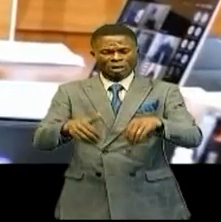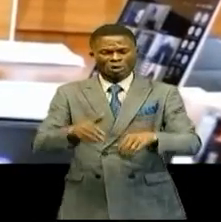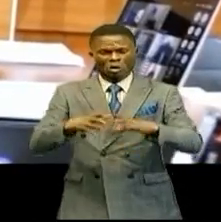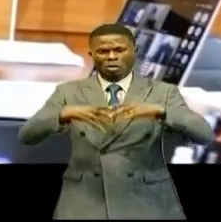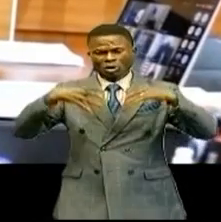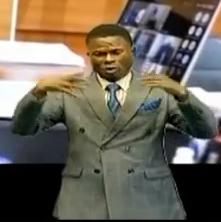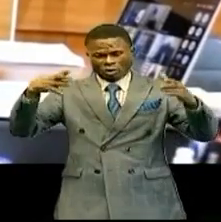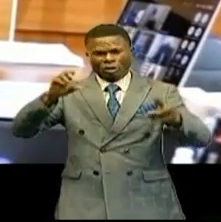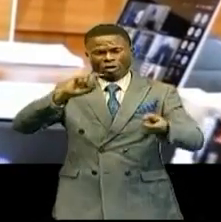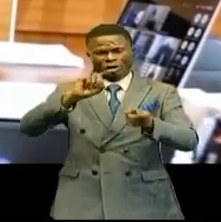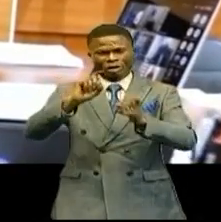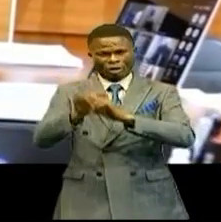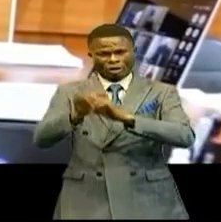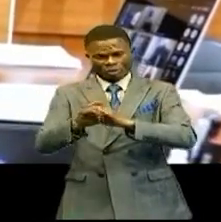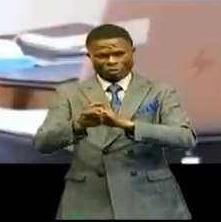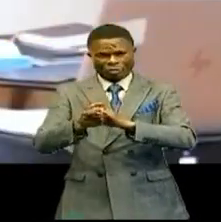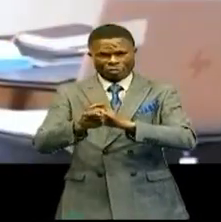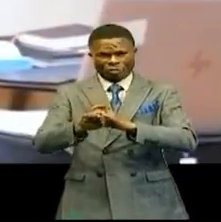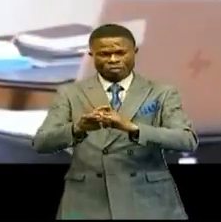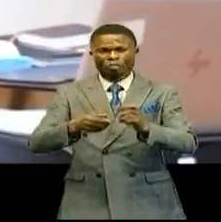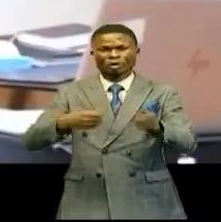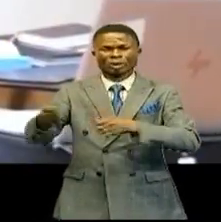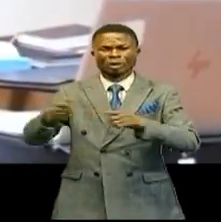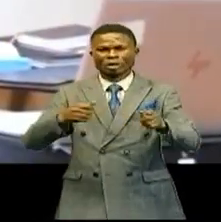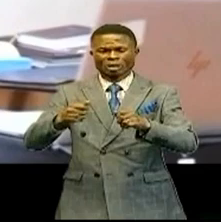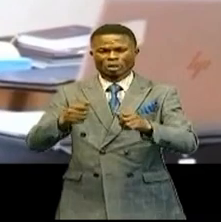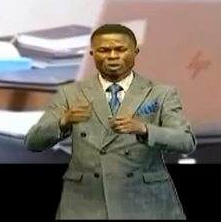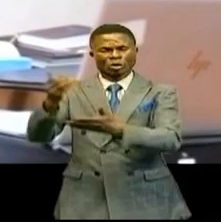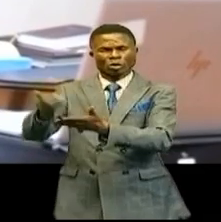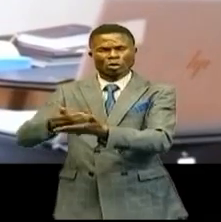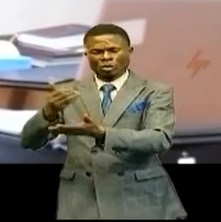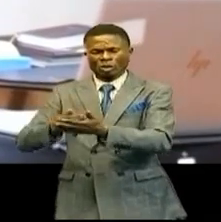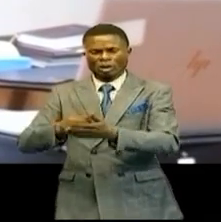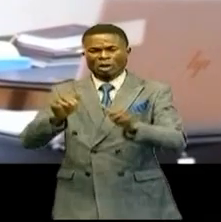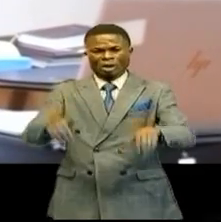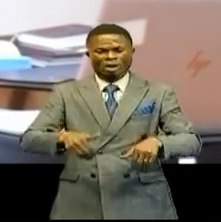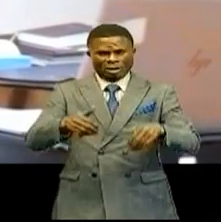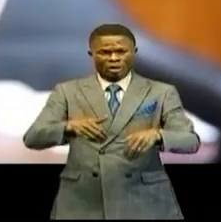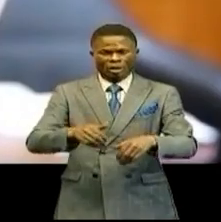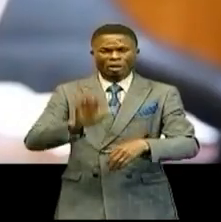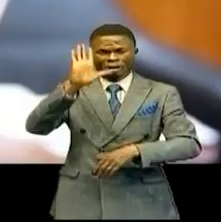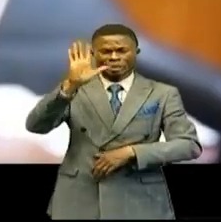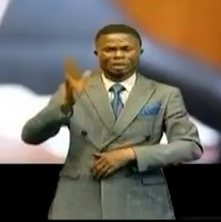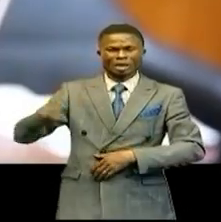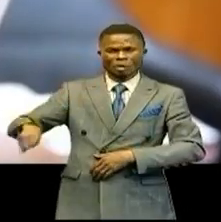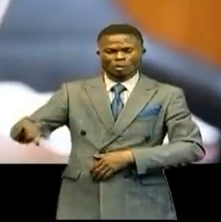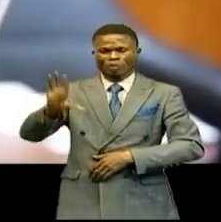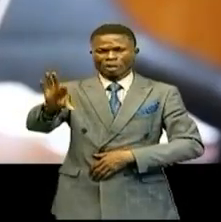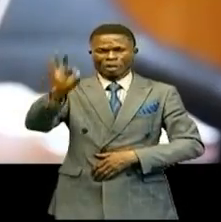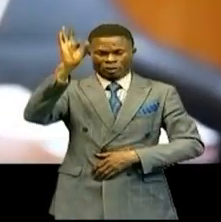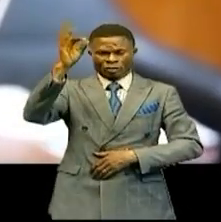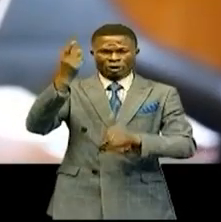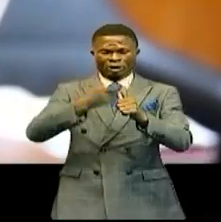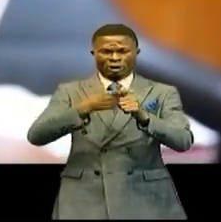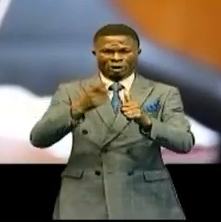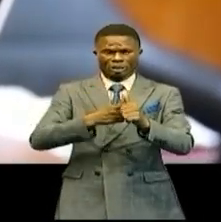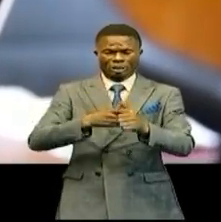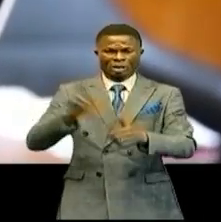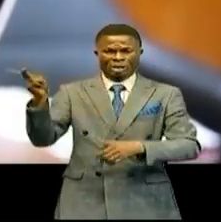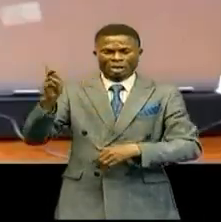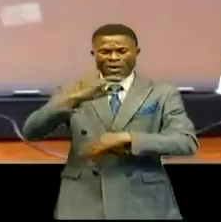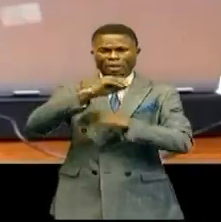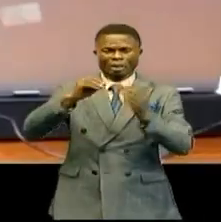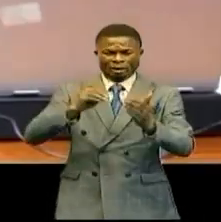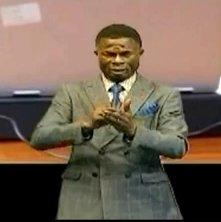et améliorer le marché des petits exploitants agricoles dans 5 provinces sélectionnées, à savoir Kasaï